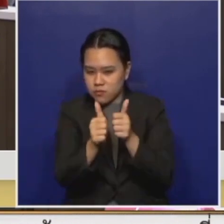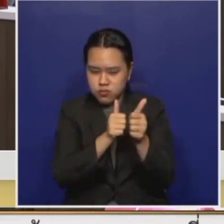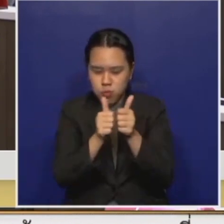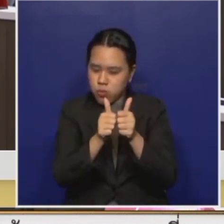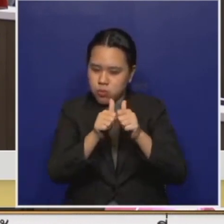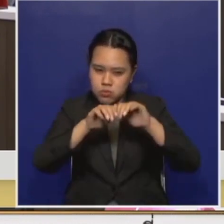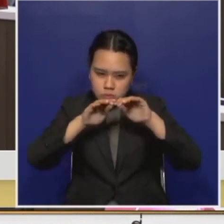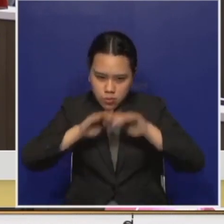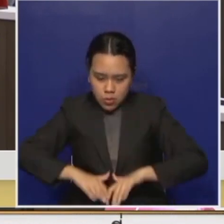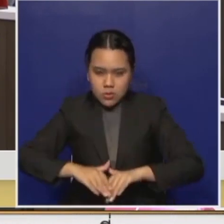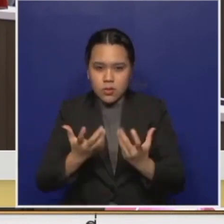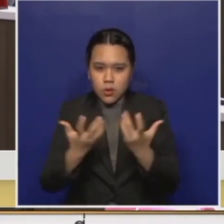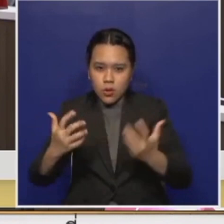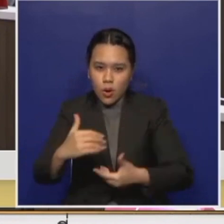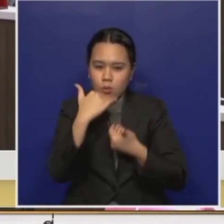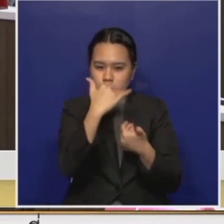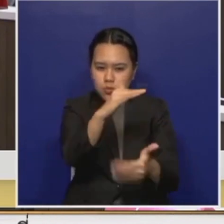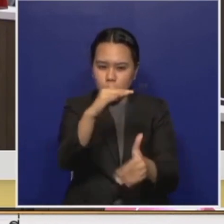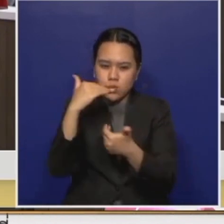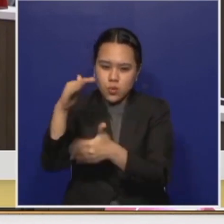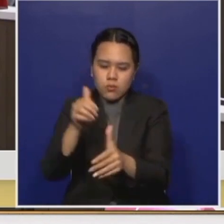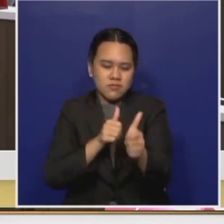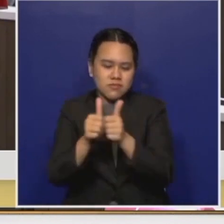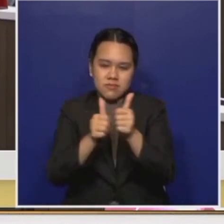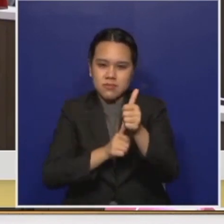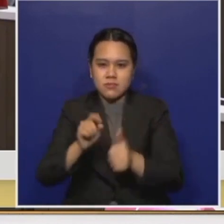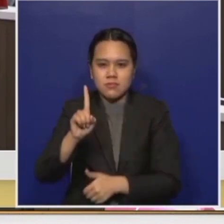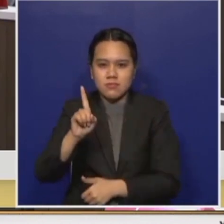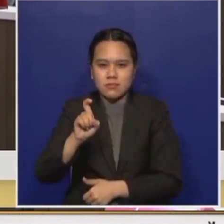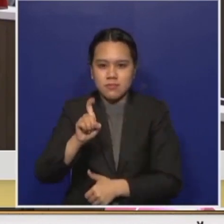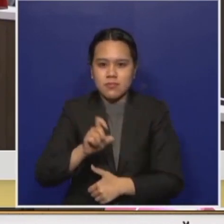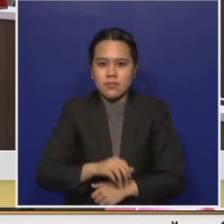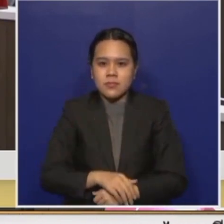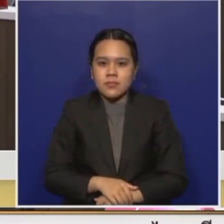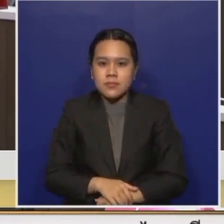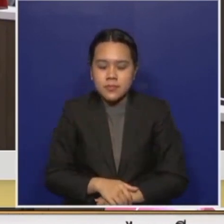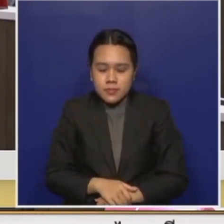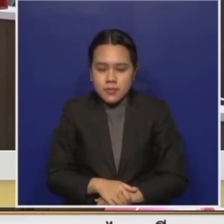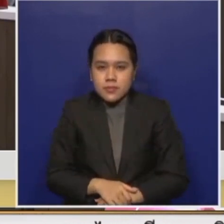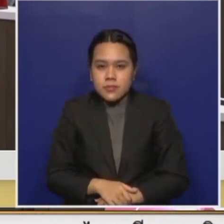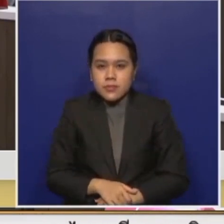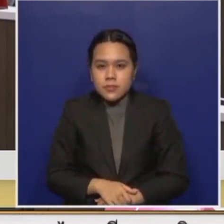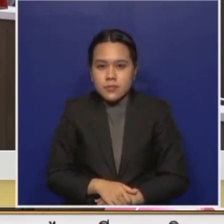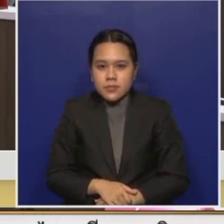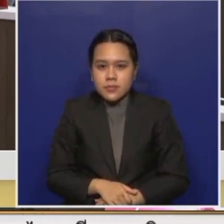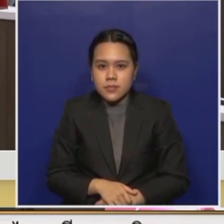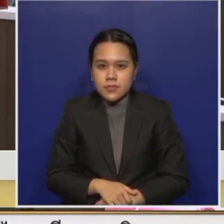สู้ใครไม่ได้ครับ สู้ใครไมได้แม้กระทั่งเรื่องของ